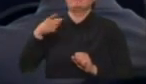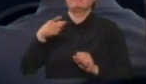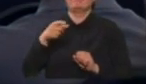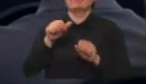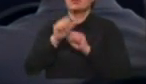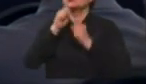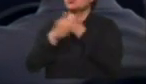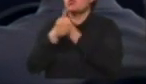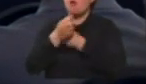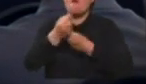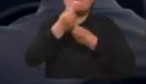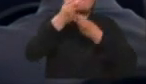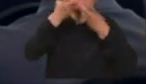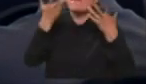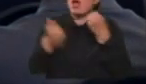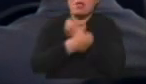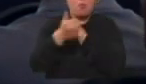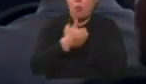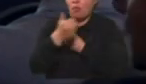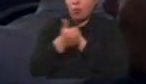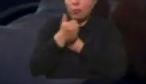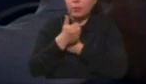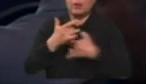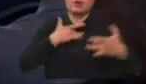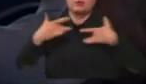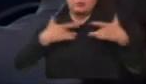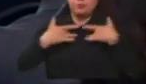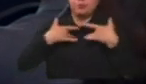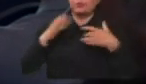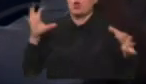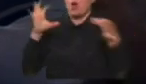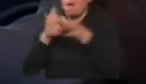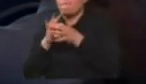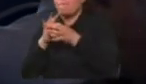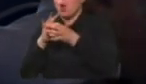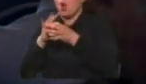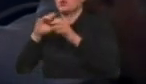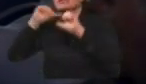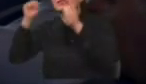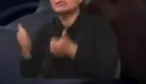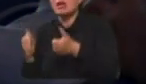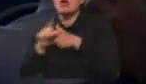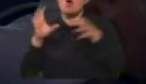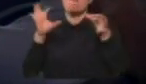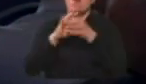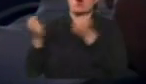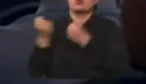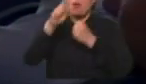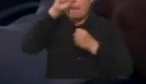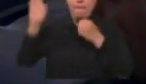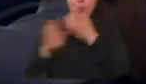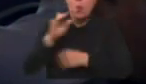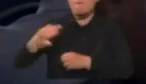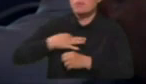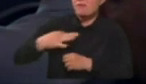został wywołany wieloma czynnikami. Cierpią na tym zarówno połączenia komercyjne, jak i połączenia transportu publicznego,